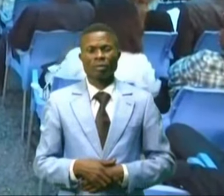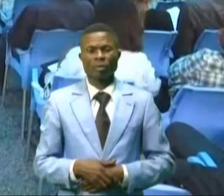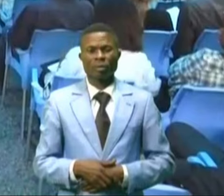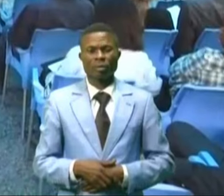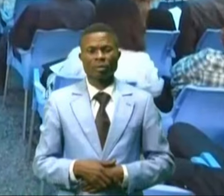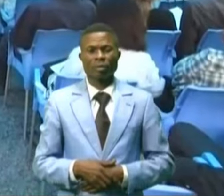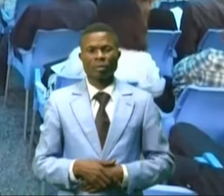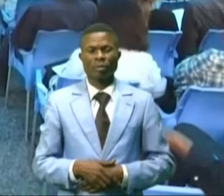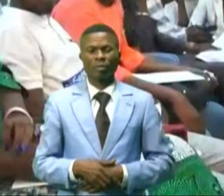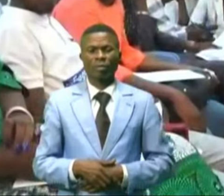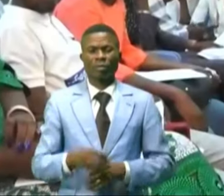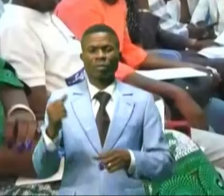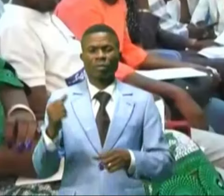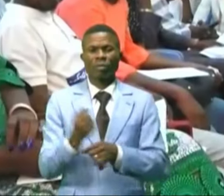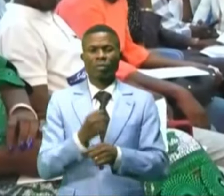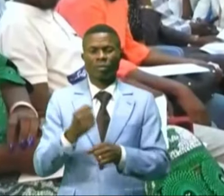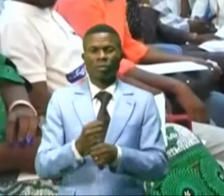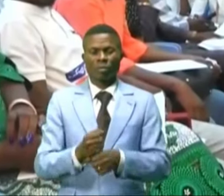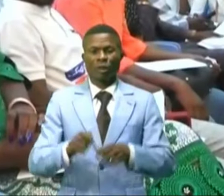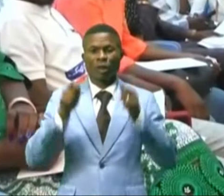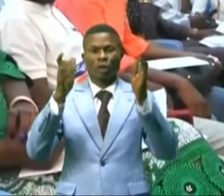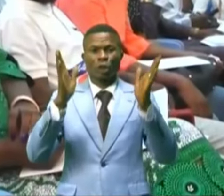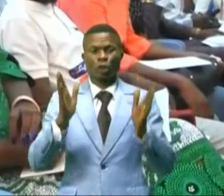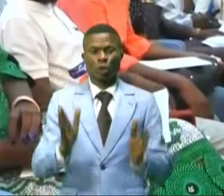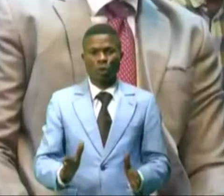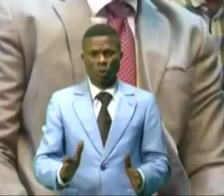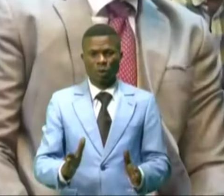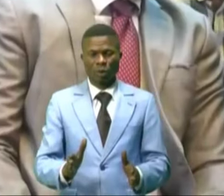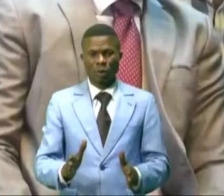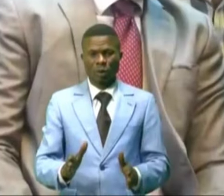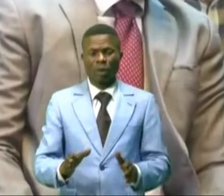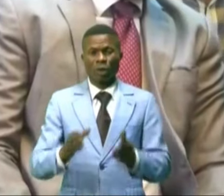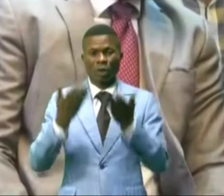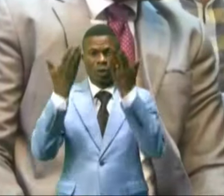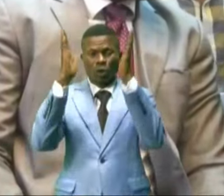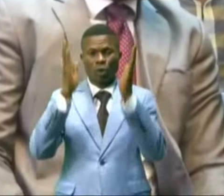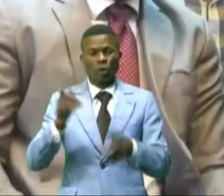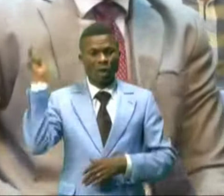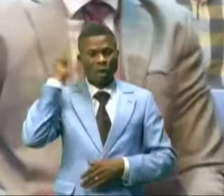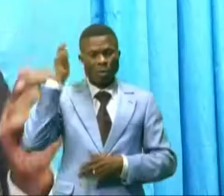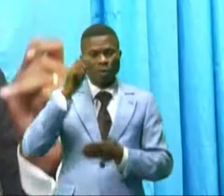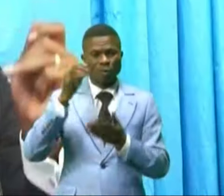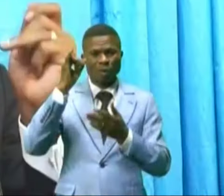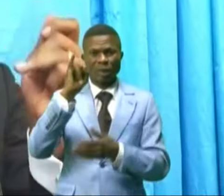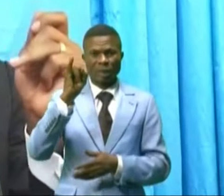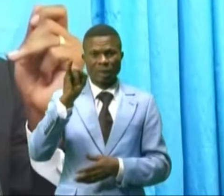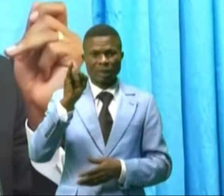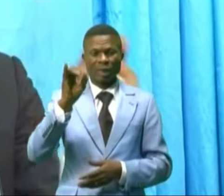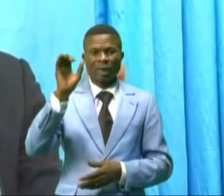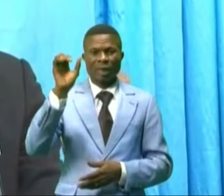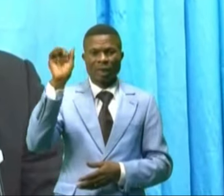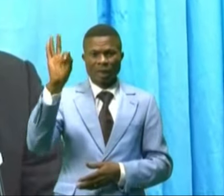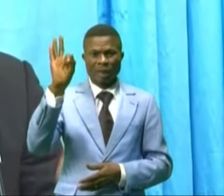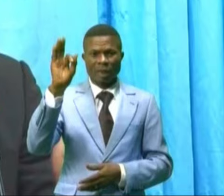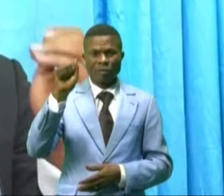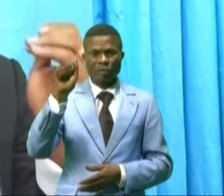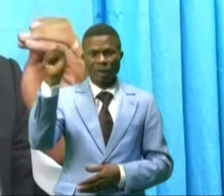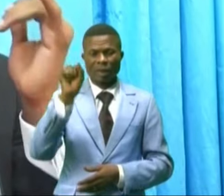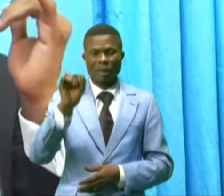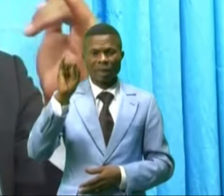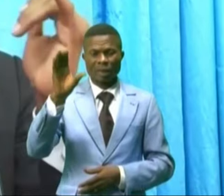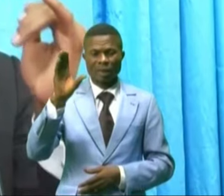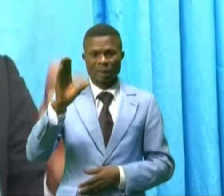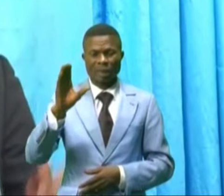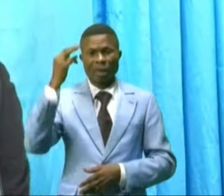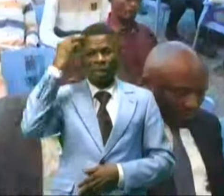Devant un parterre de professionnels de médias, corps académique et étudiants de l'IFASIC, le ministre de la Communication et Média étale